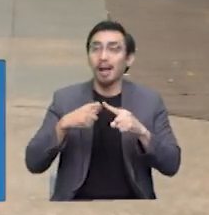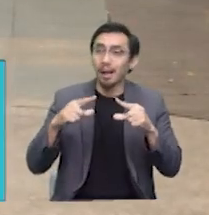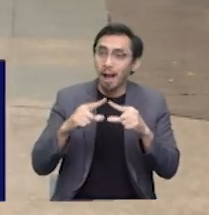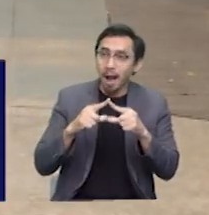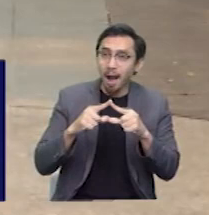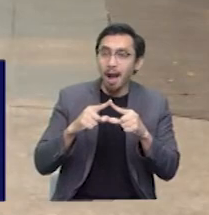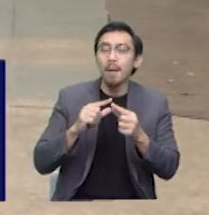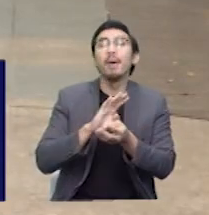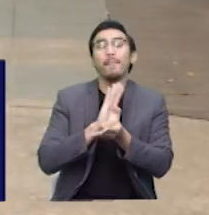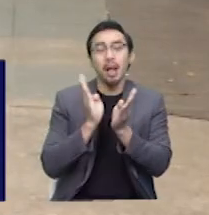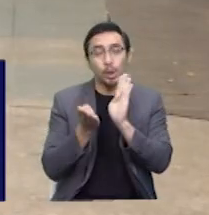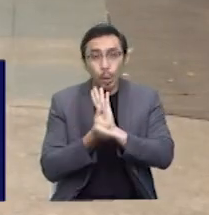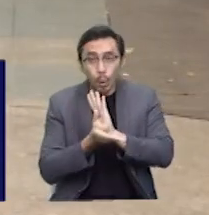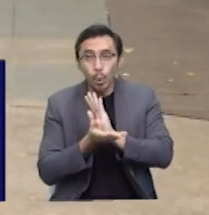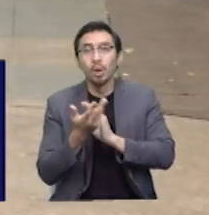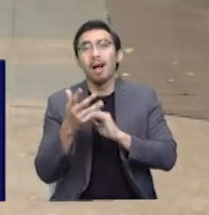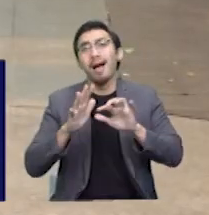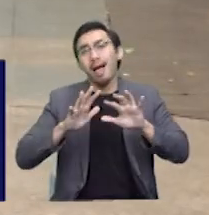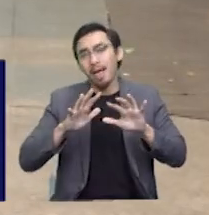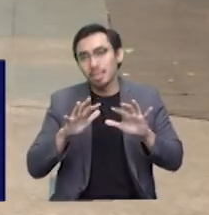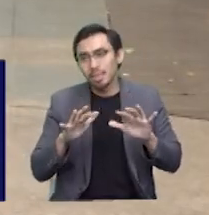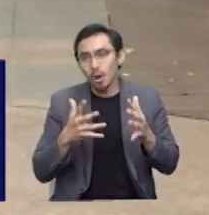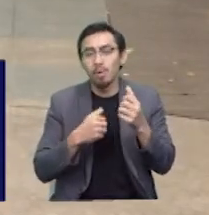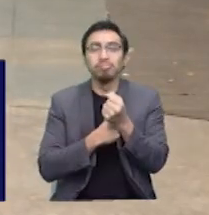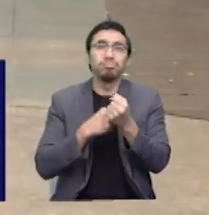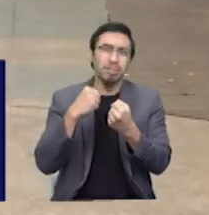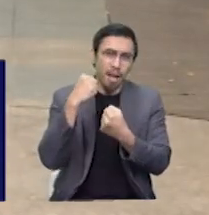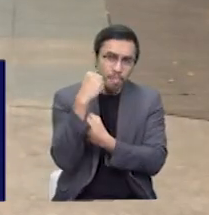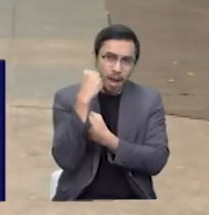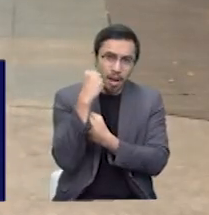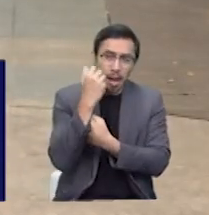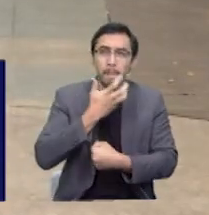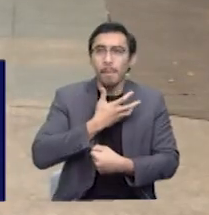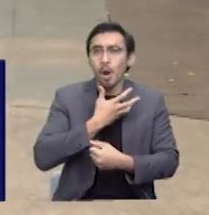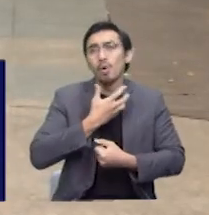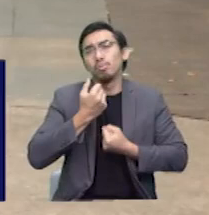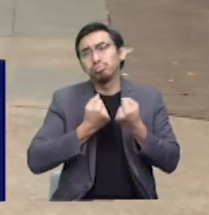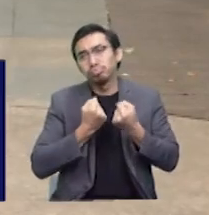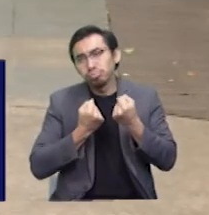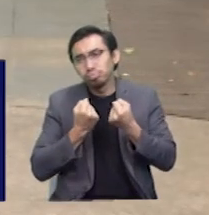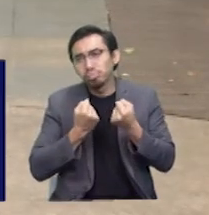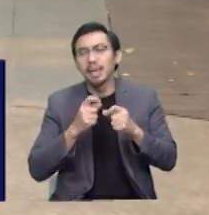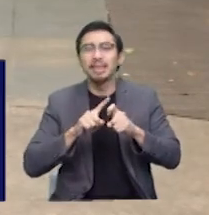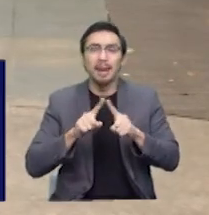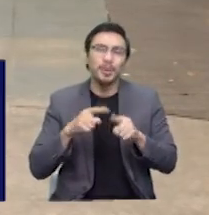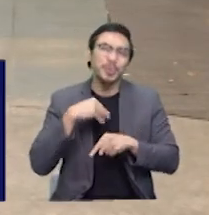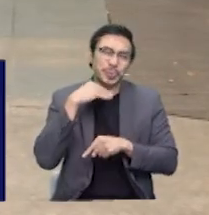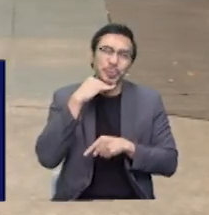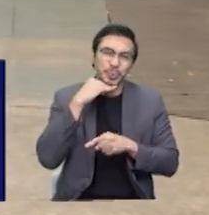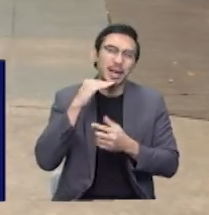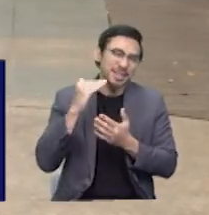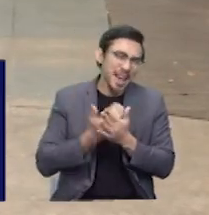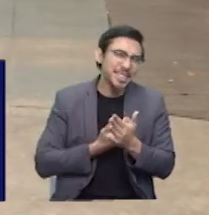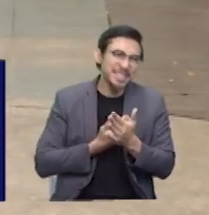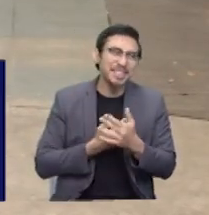silaturahmi. Pulang kampung, naik mobil, paling ngarepin gaji gitu, tahunan. Ya bisa satu kali